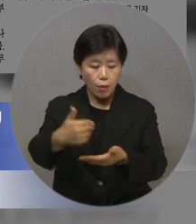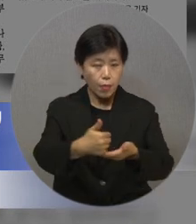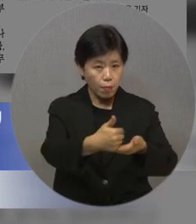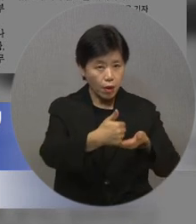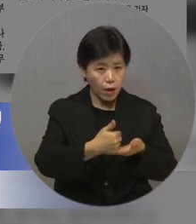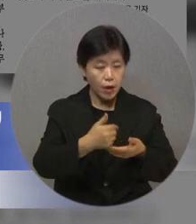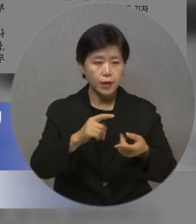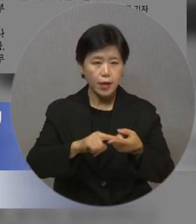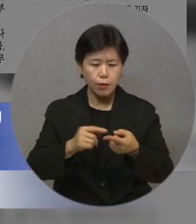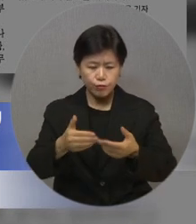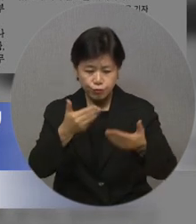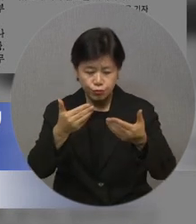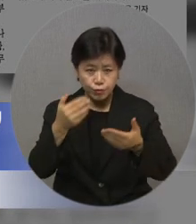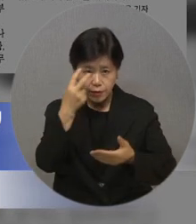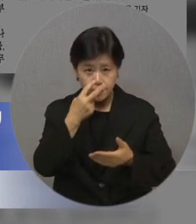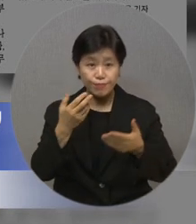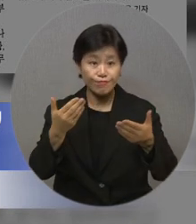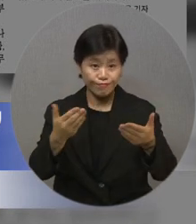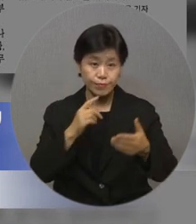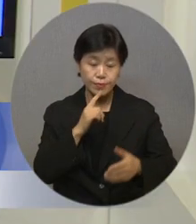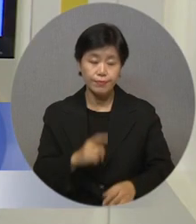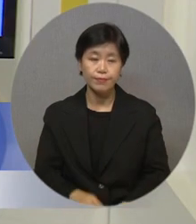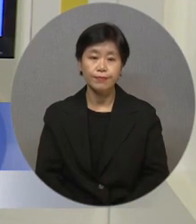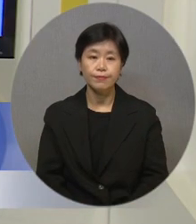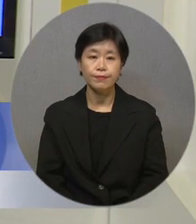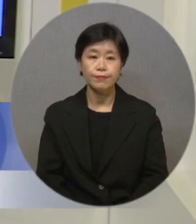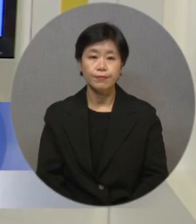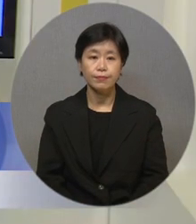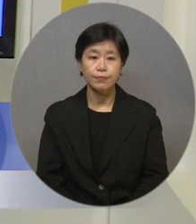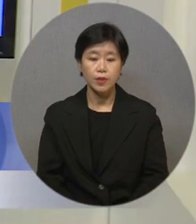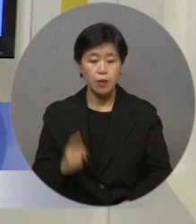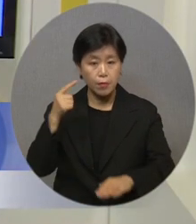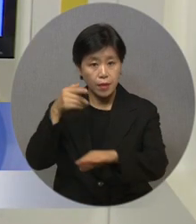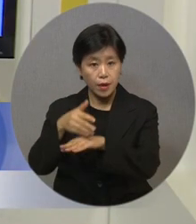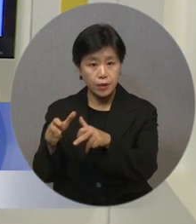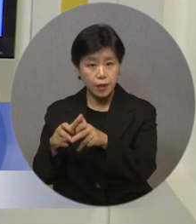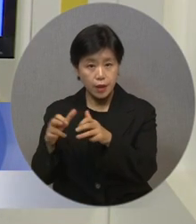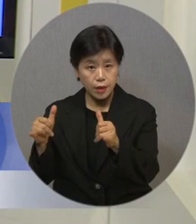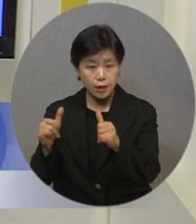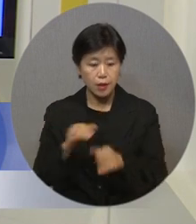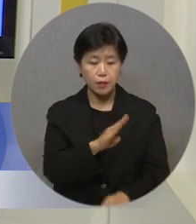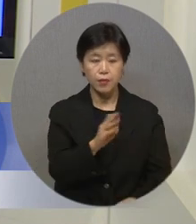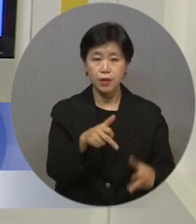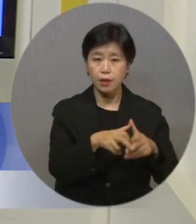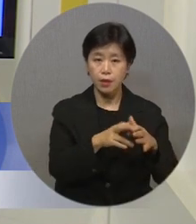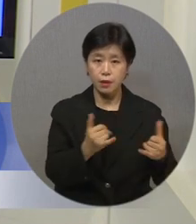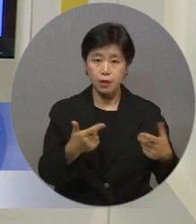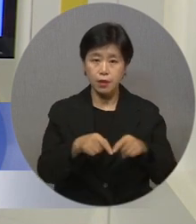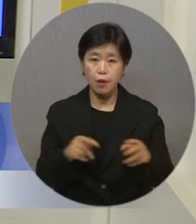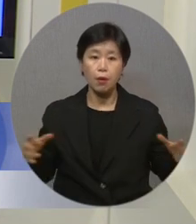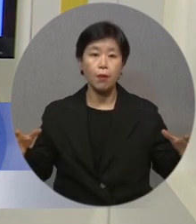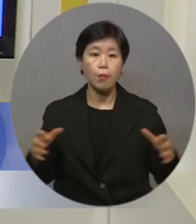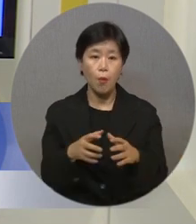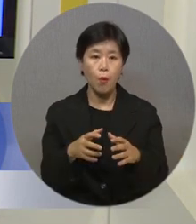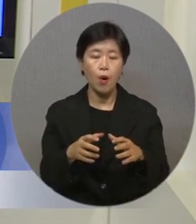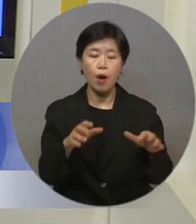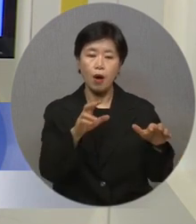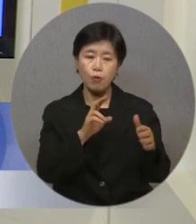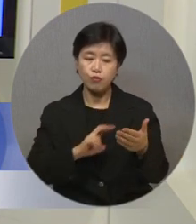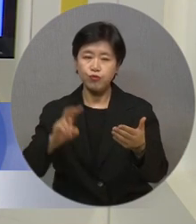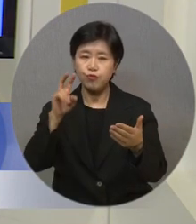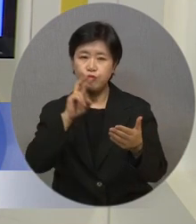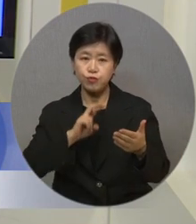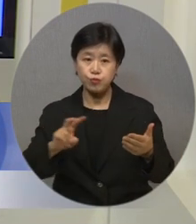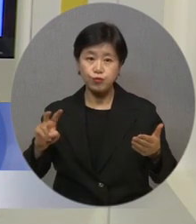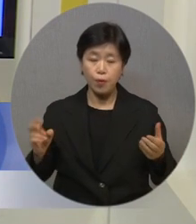예정이라고 말했습니다 발달장애인과 비장애인 아티스트의 아름다운 선율로 통합의